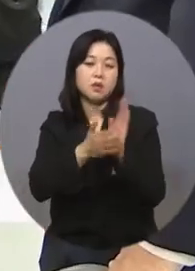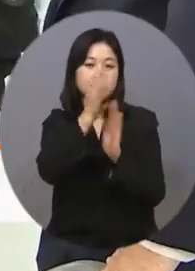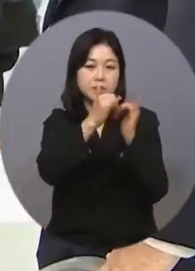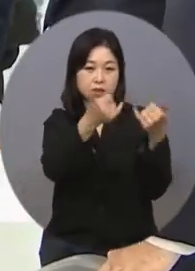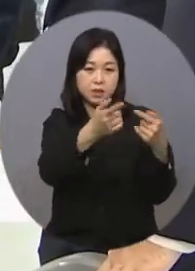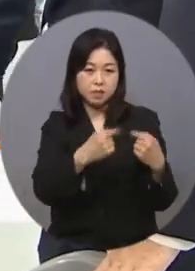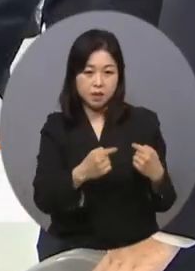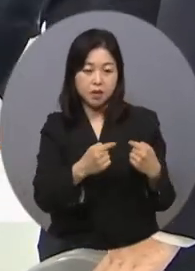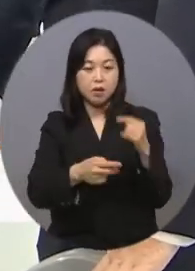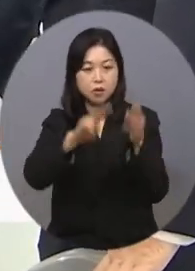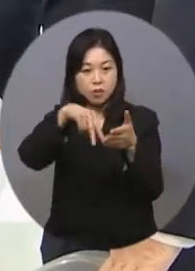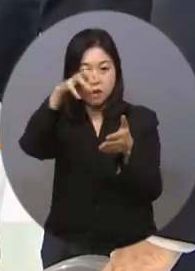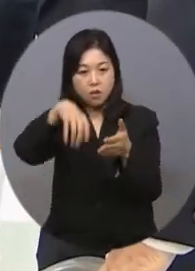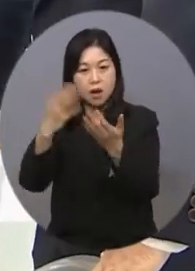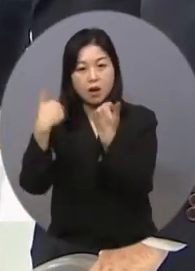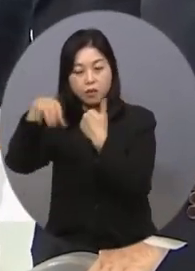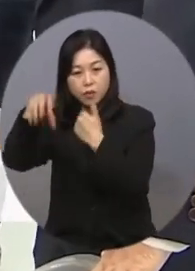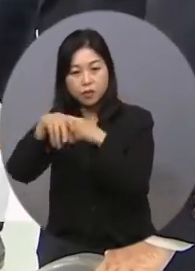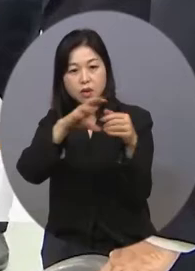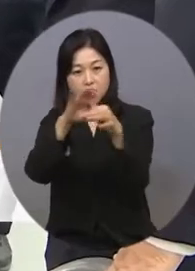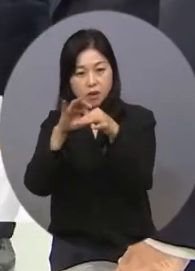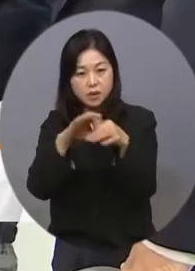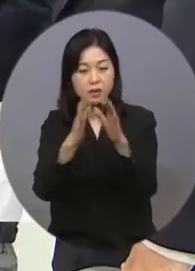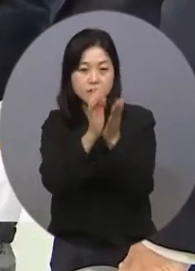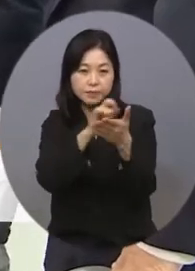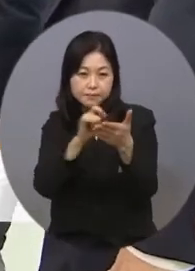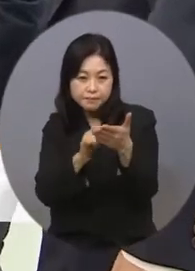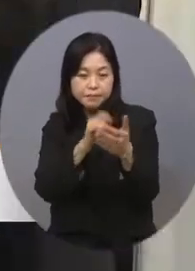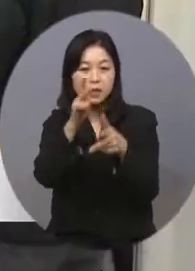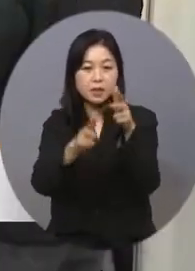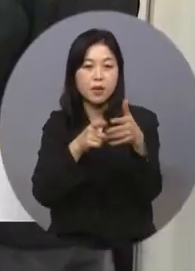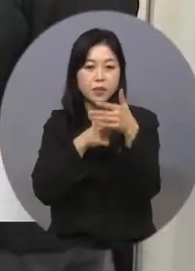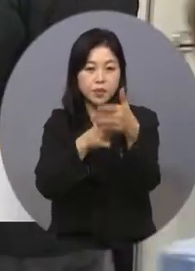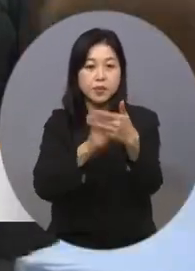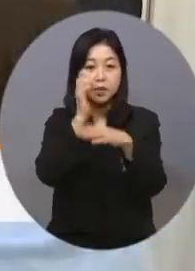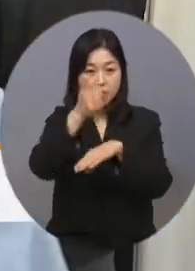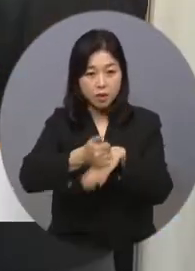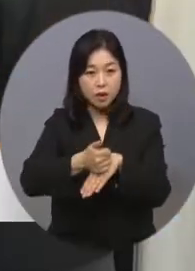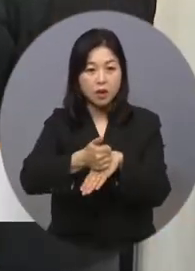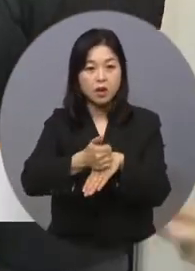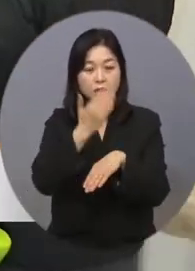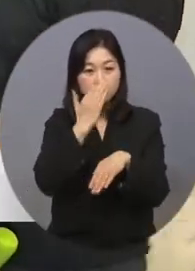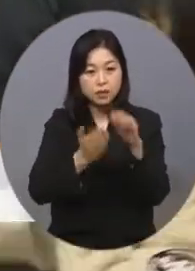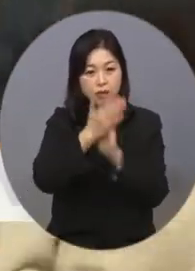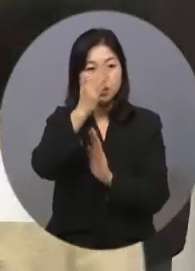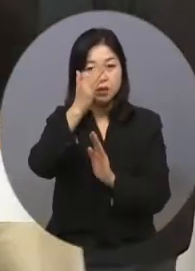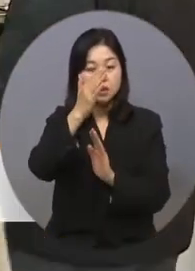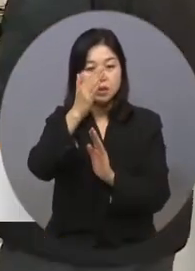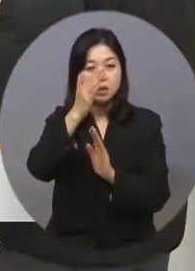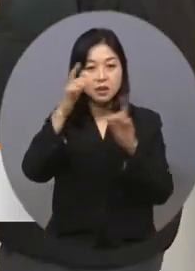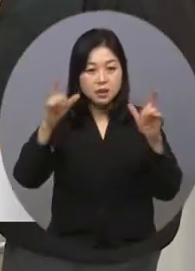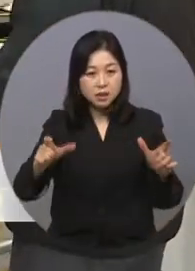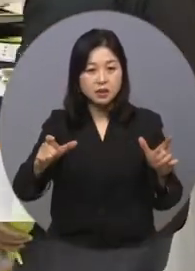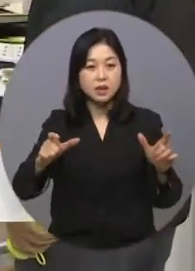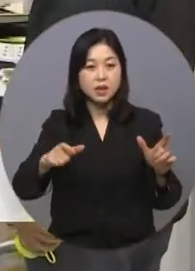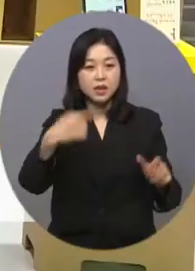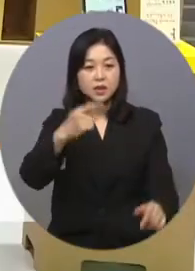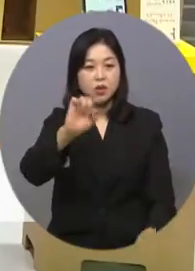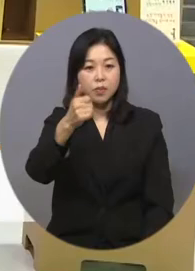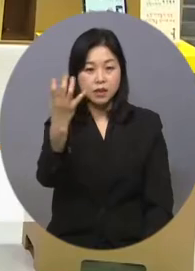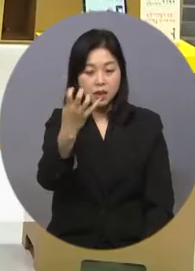그리고 학교를 연계한 책쓰기 프로그램 등을 진행한 결과 순천시에 주소를 둔 시민 1,540명이